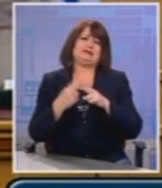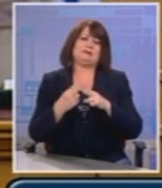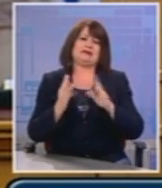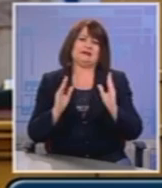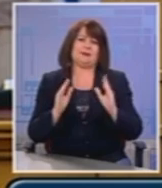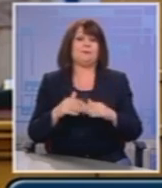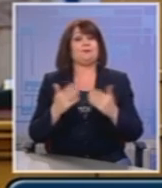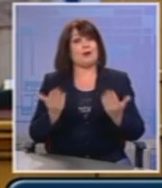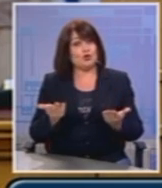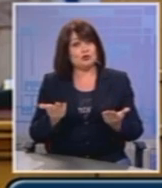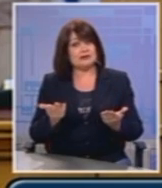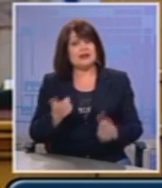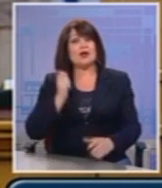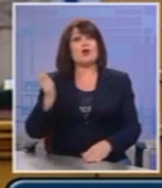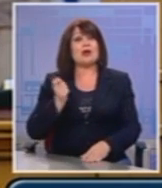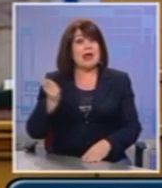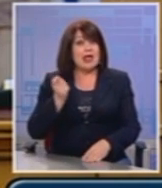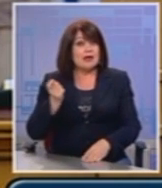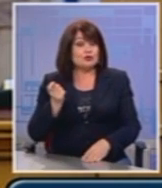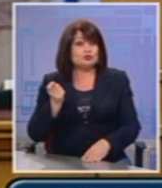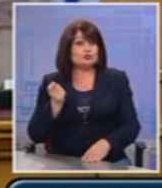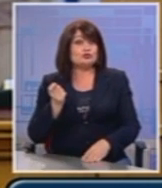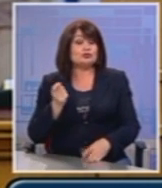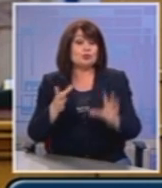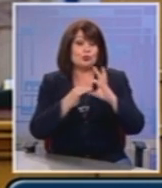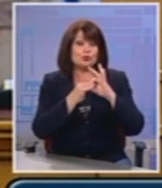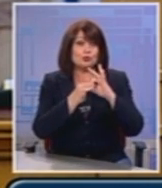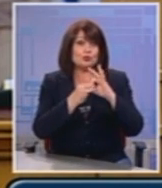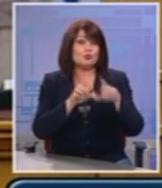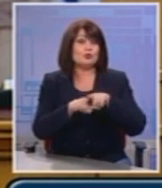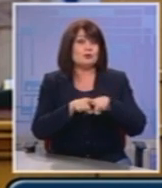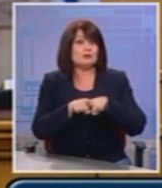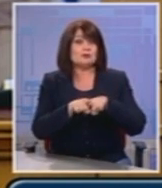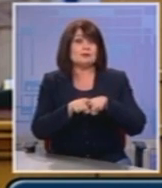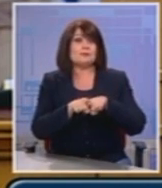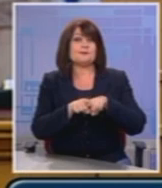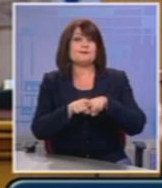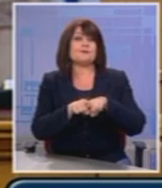δεδομένου ότι το χρέος συνδέθηκε με την